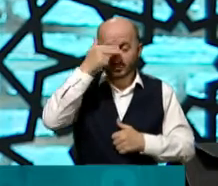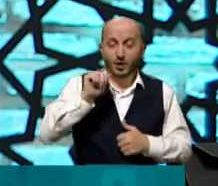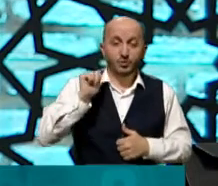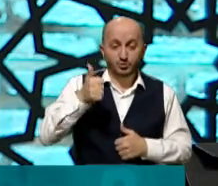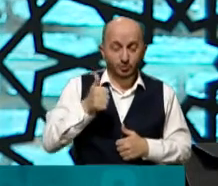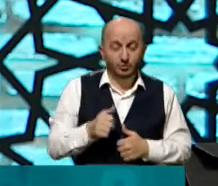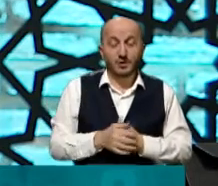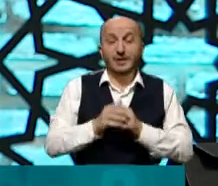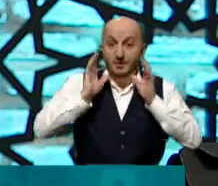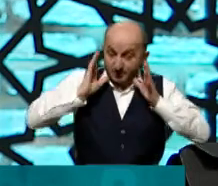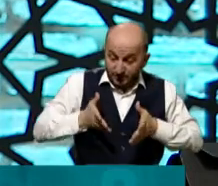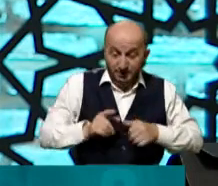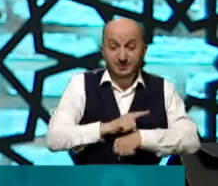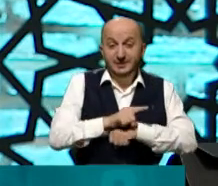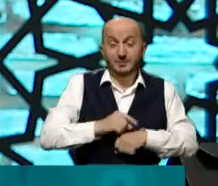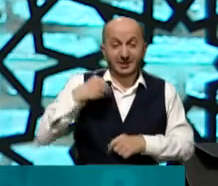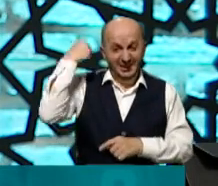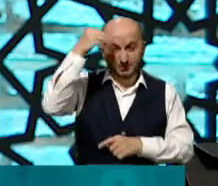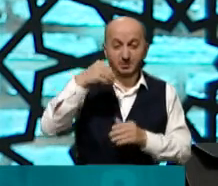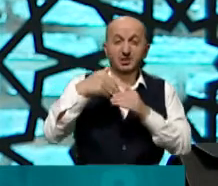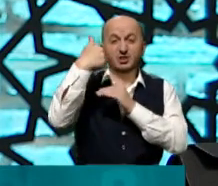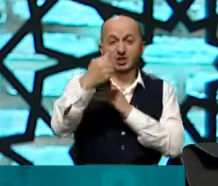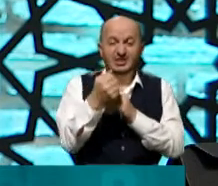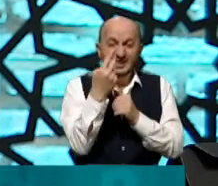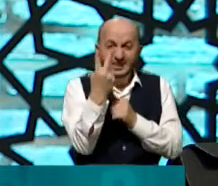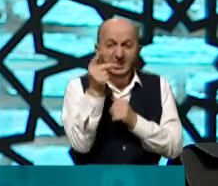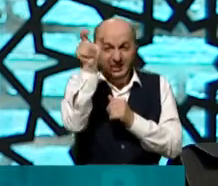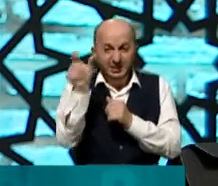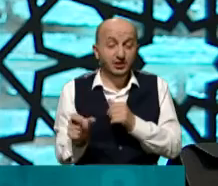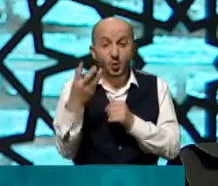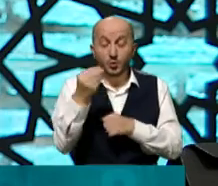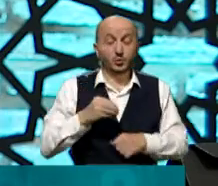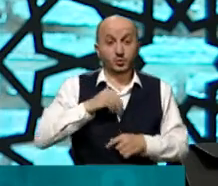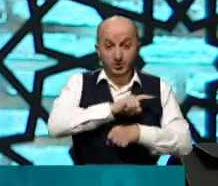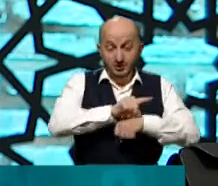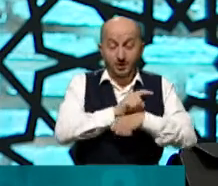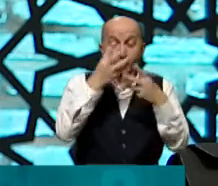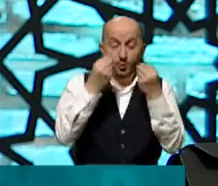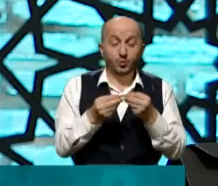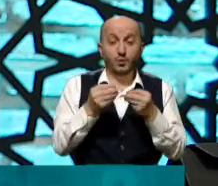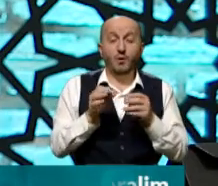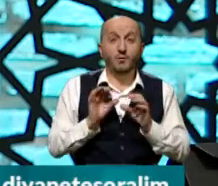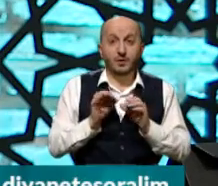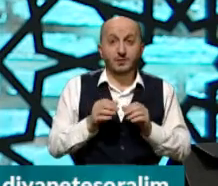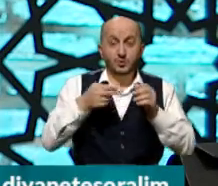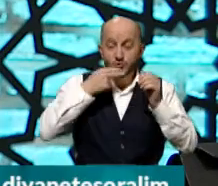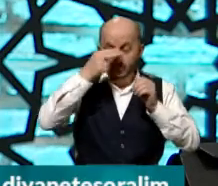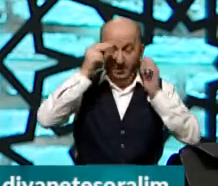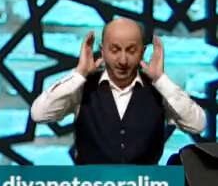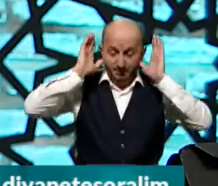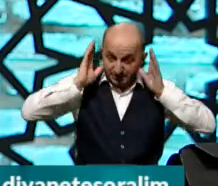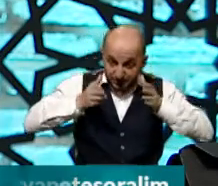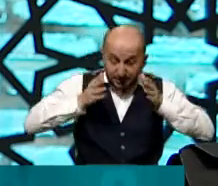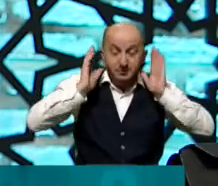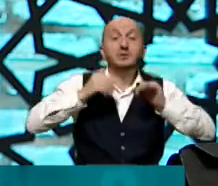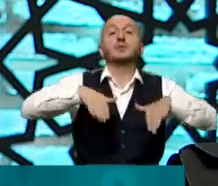cuma kılacağımız vakit imam haricinde maksimum iki kişi olduğu zamanlar oluyor. Bu durumda biz cuma namazı kılacağız mı yoksa